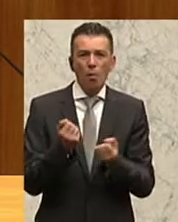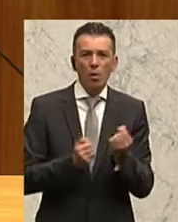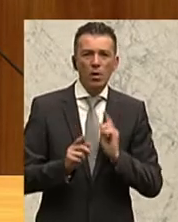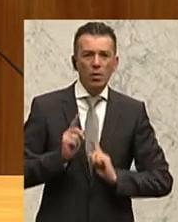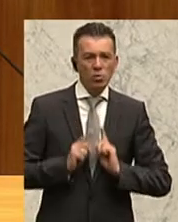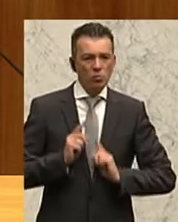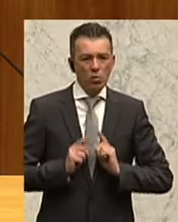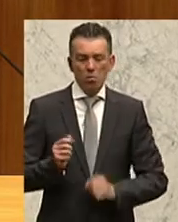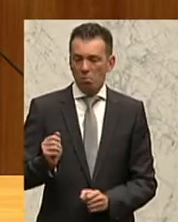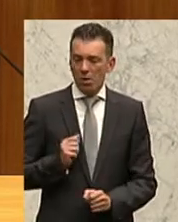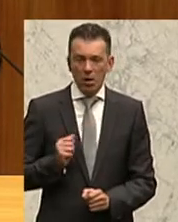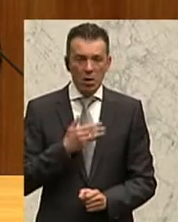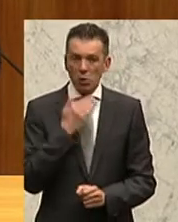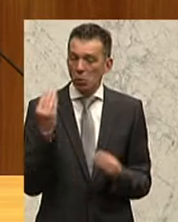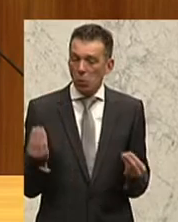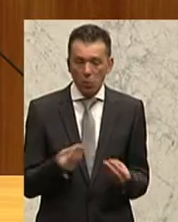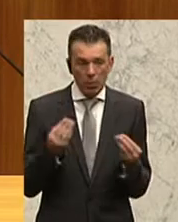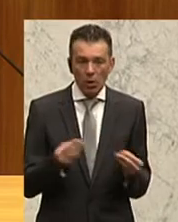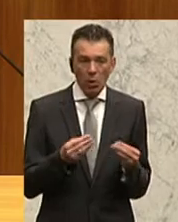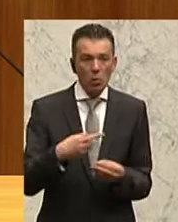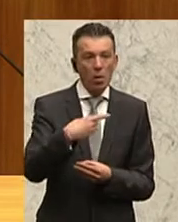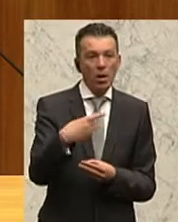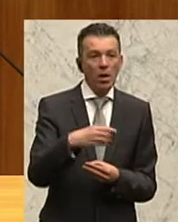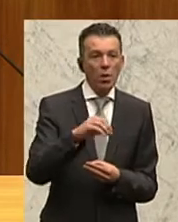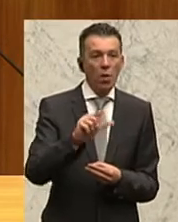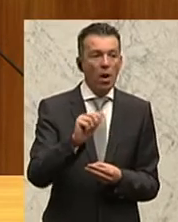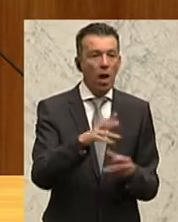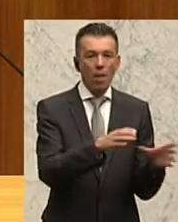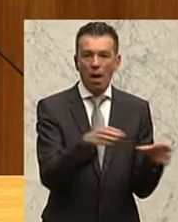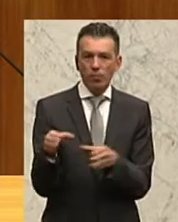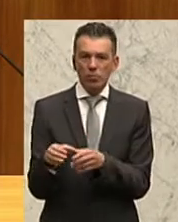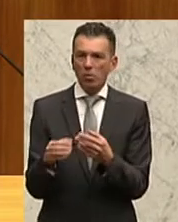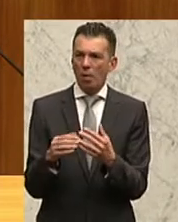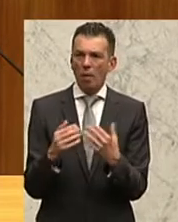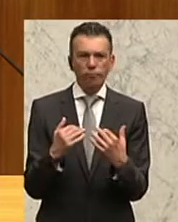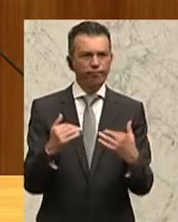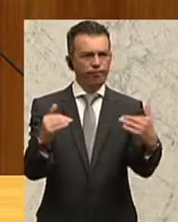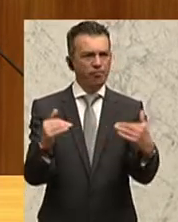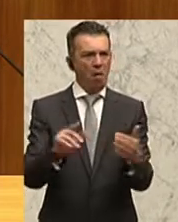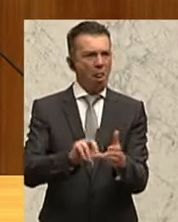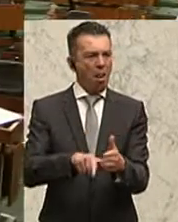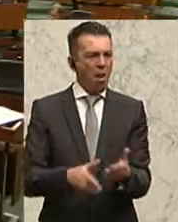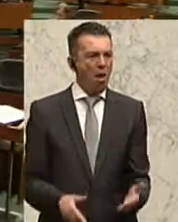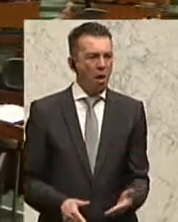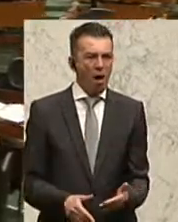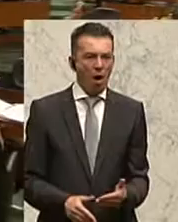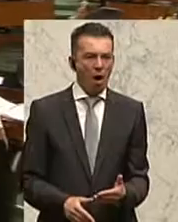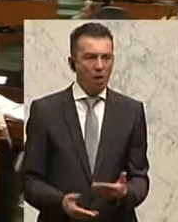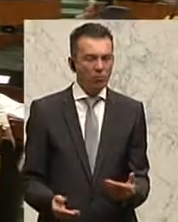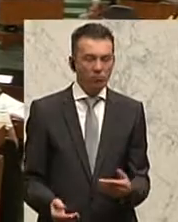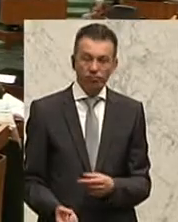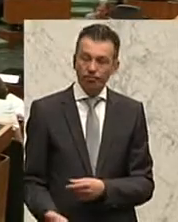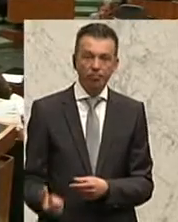begründbaren Golanabzuges, aber der Sitzungssaal nahezu leer ist. Und der Gipfel ist, dass der Herr Außenminister, der aber vollmundig